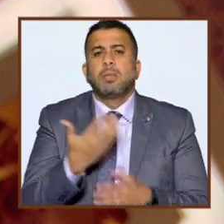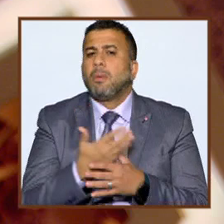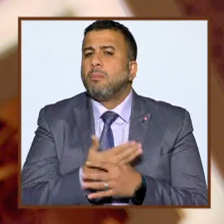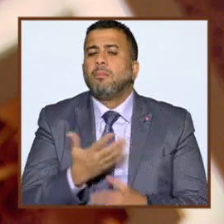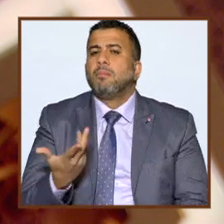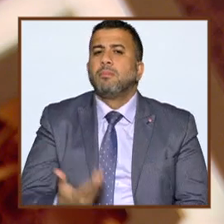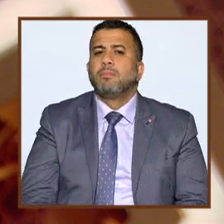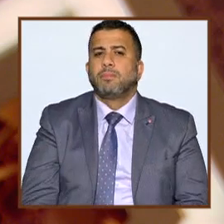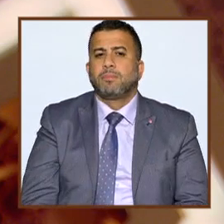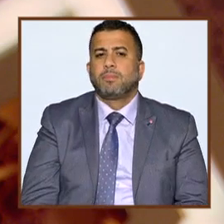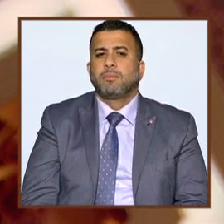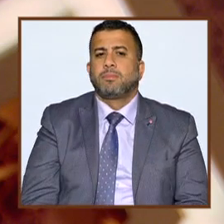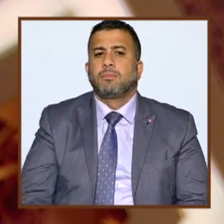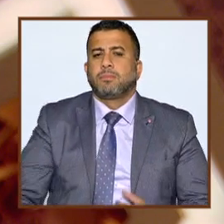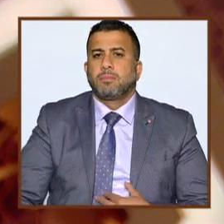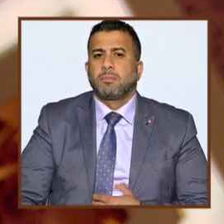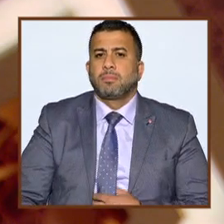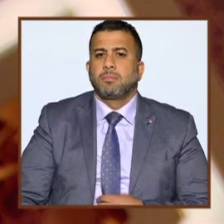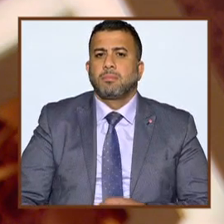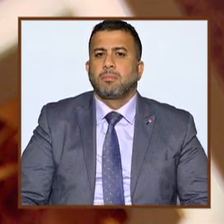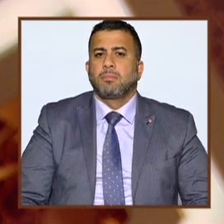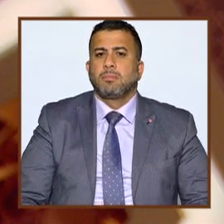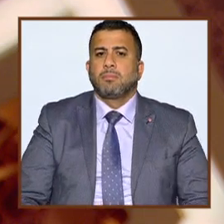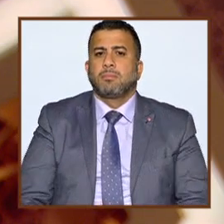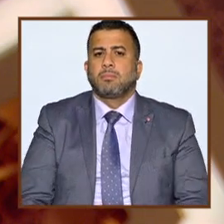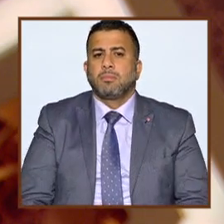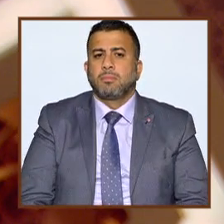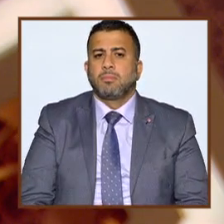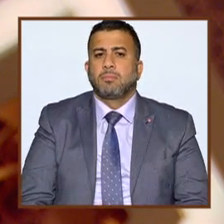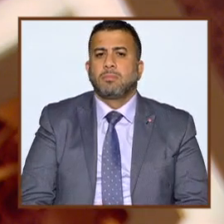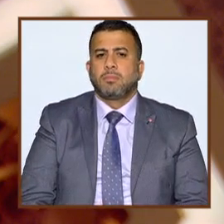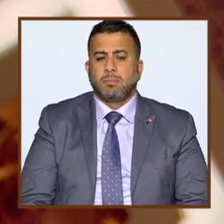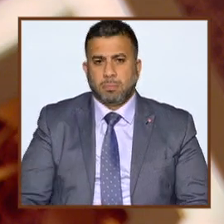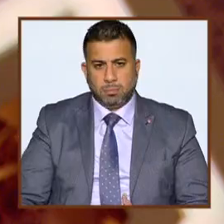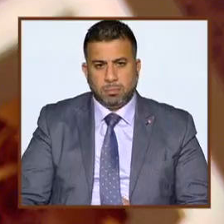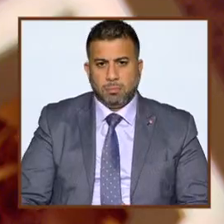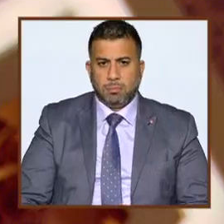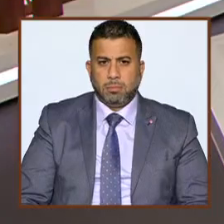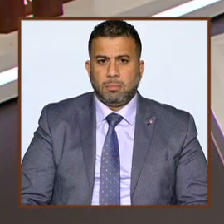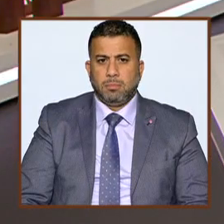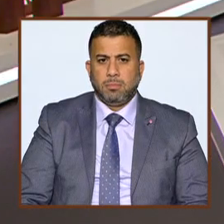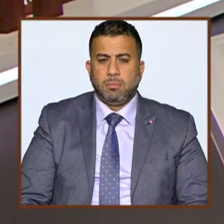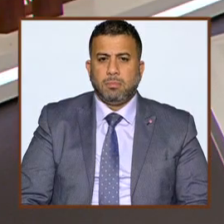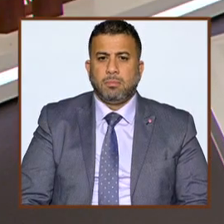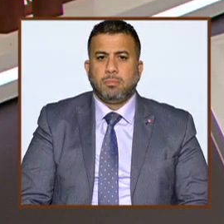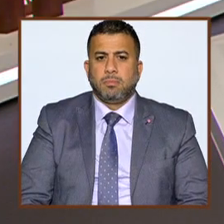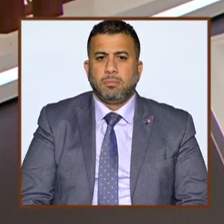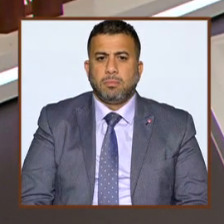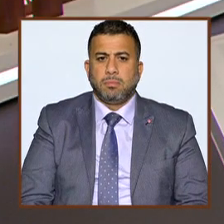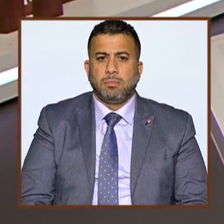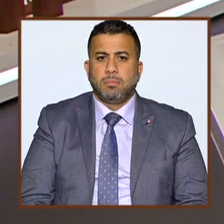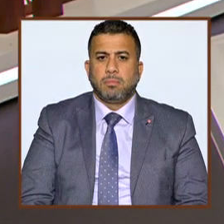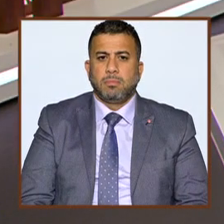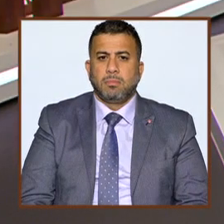السبب؟ يعني مساعدة له، يعني معونة له. إي أنا أدري يا أخوي عبد الله، حين بعض